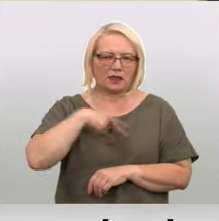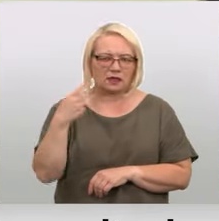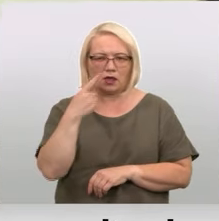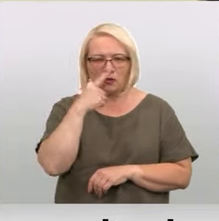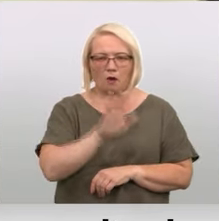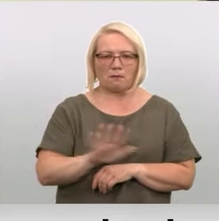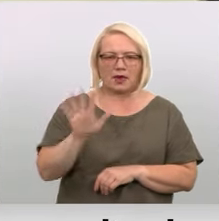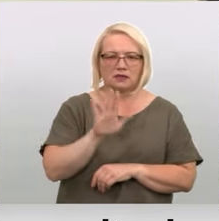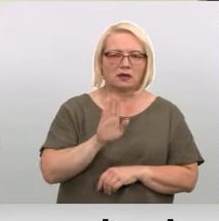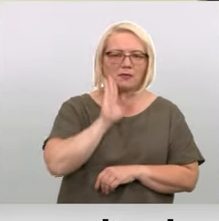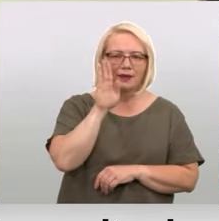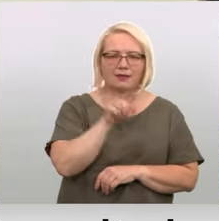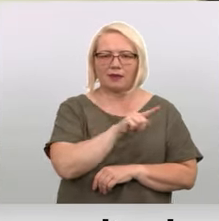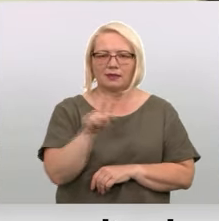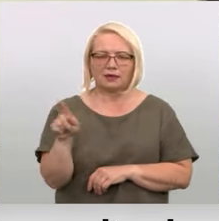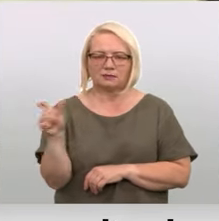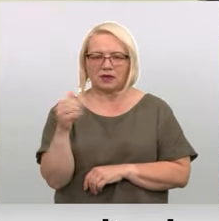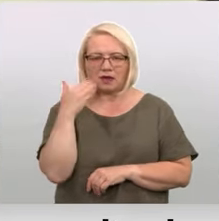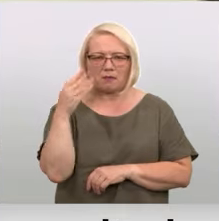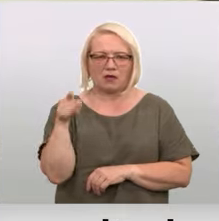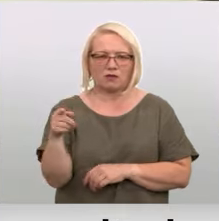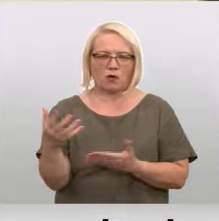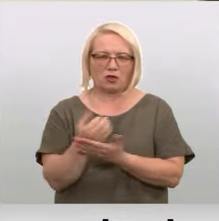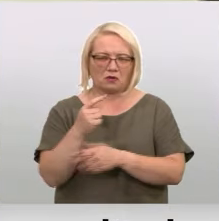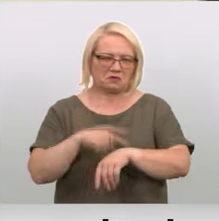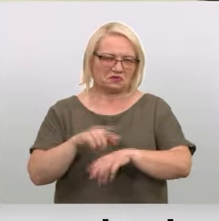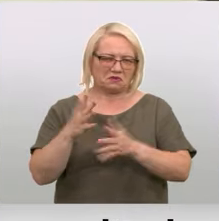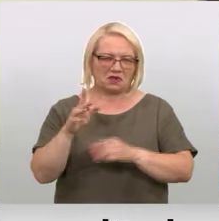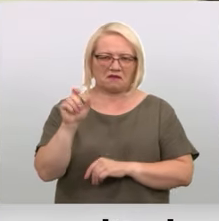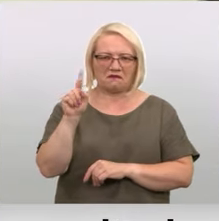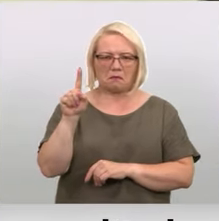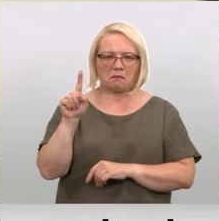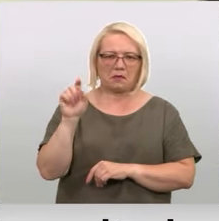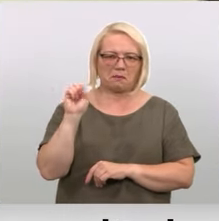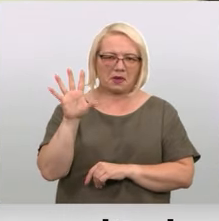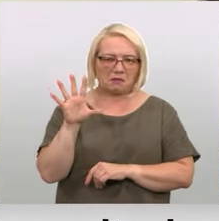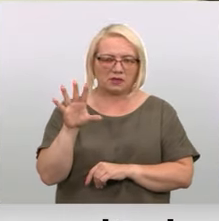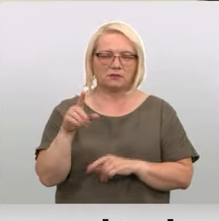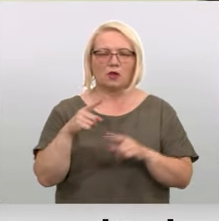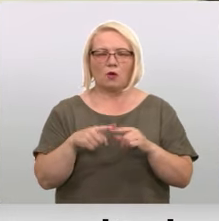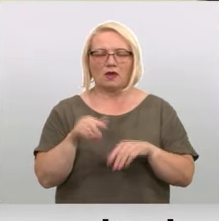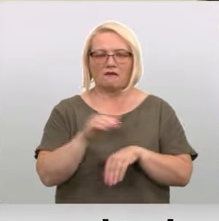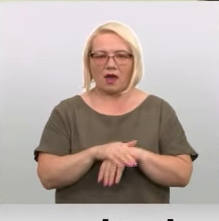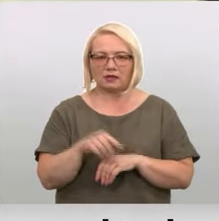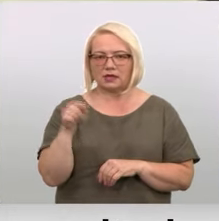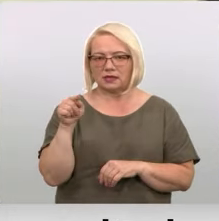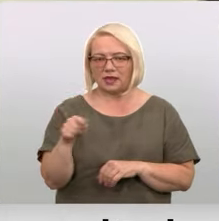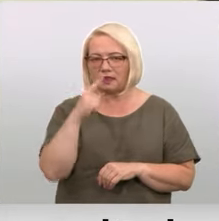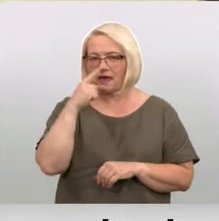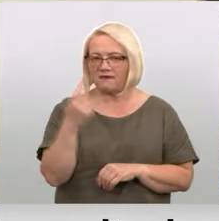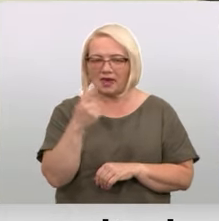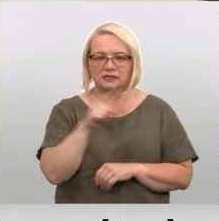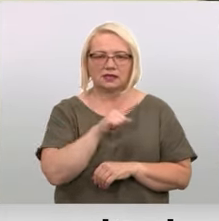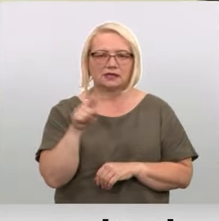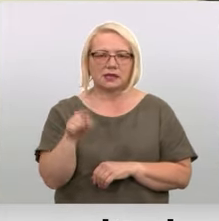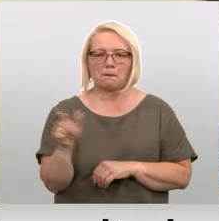5 rītā līdz brīdim, kamēr viņu atrada, pulkstens 11.15. Un faktiski nu, līdz tam brīdim neviens par šīs